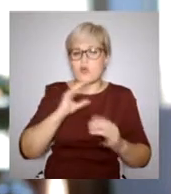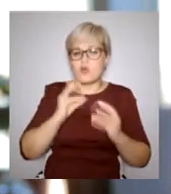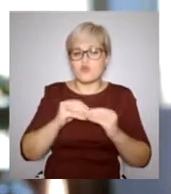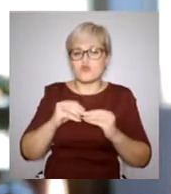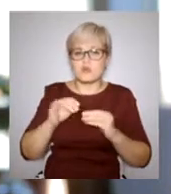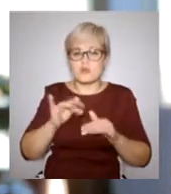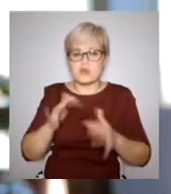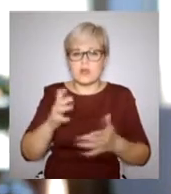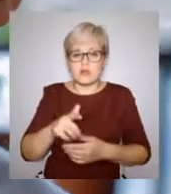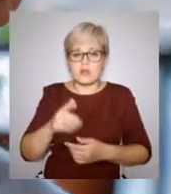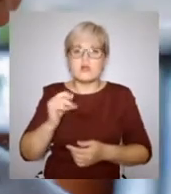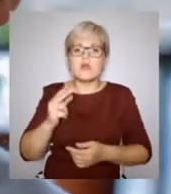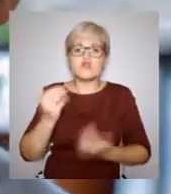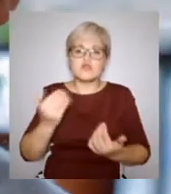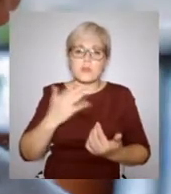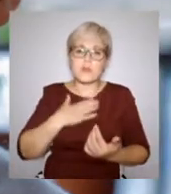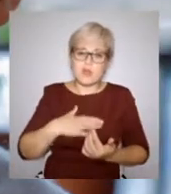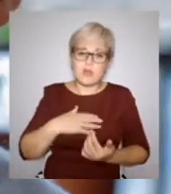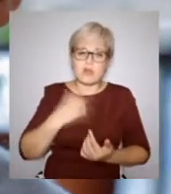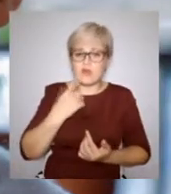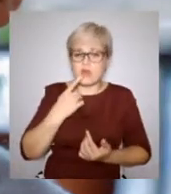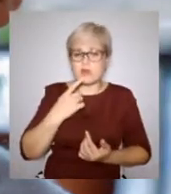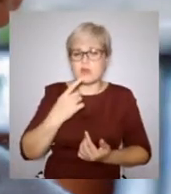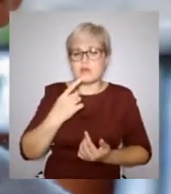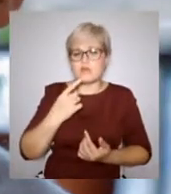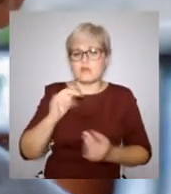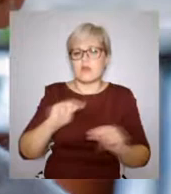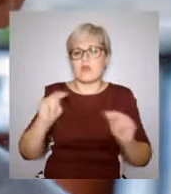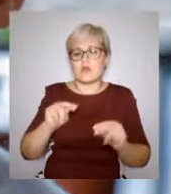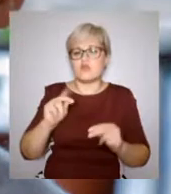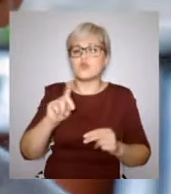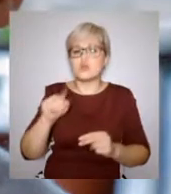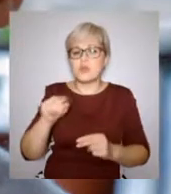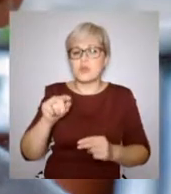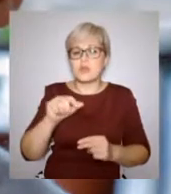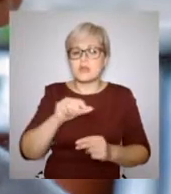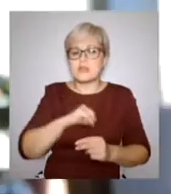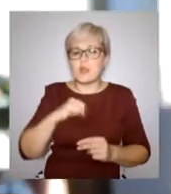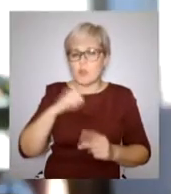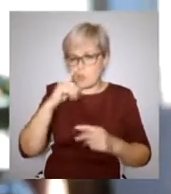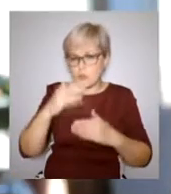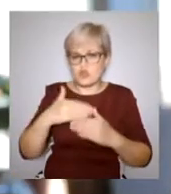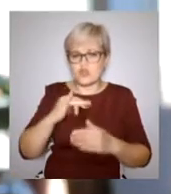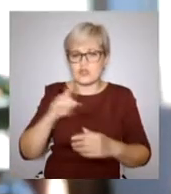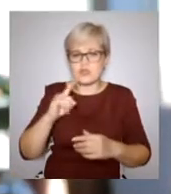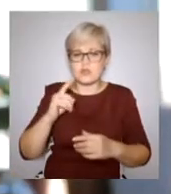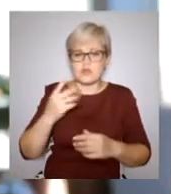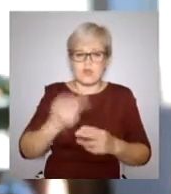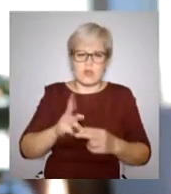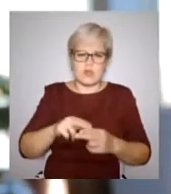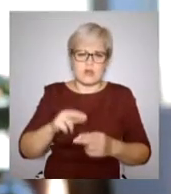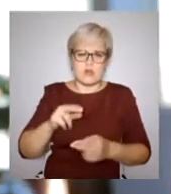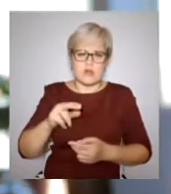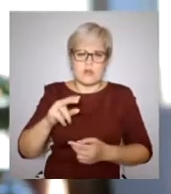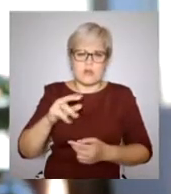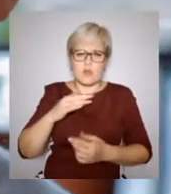и все-таки спортсмен и общественный деятель и как сейчас принято говорить мотивационный